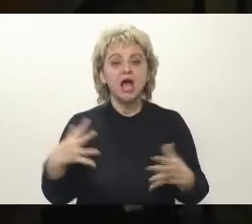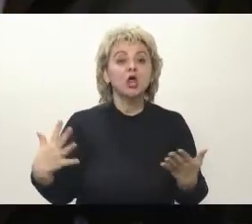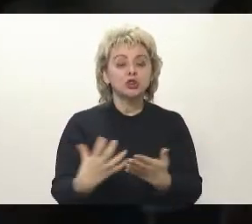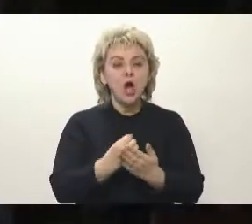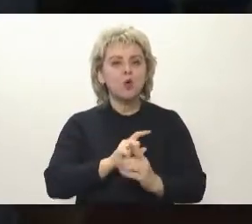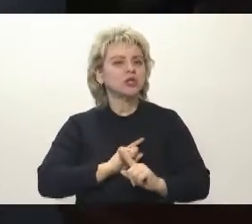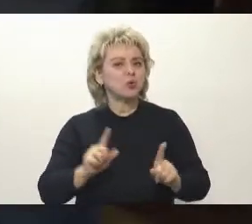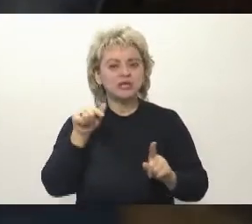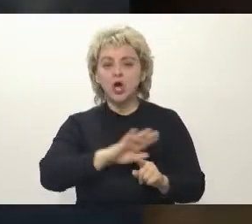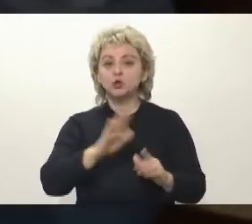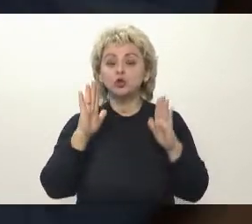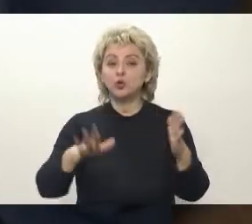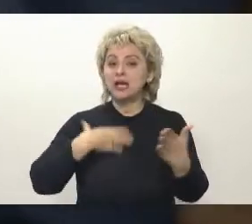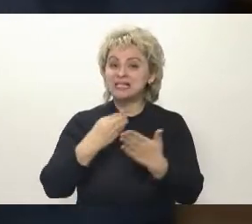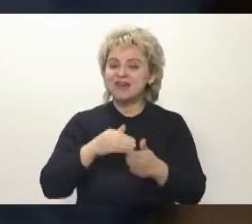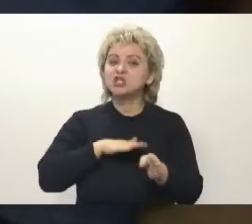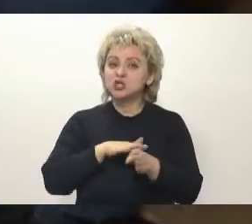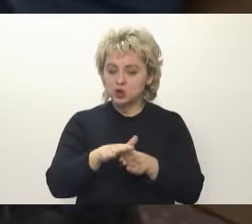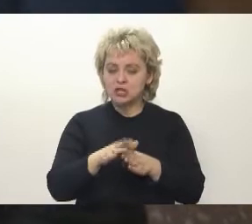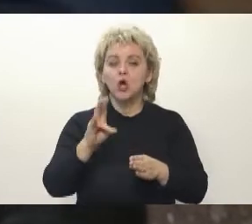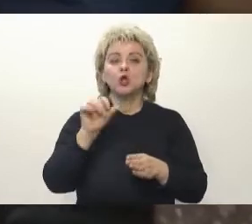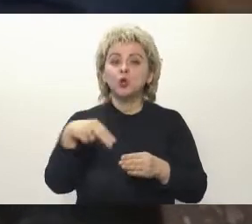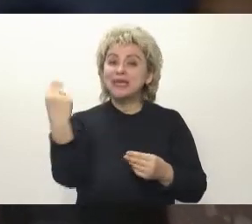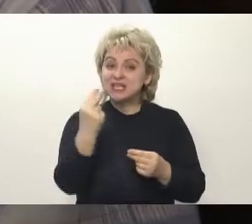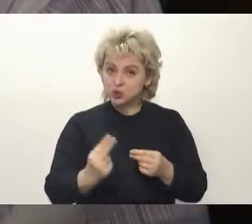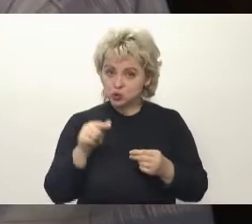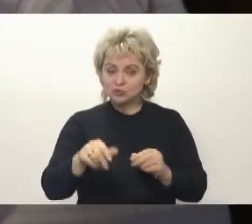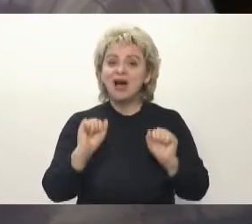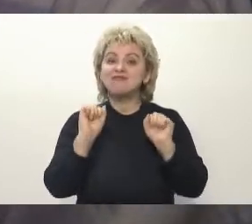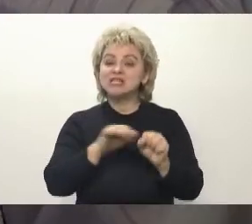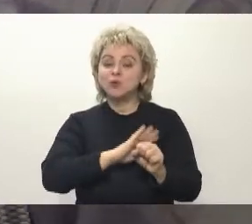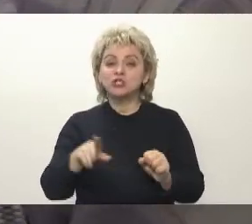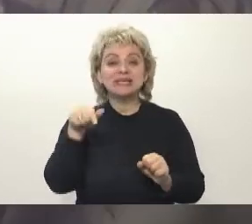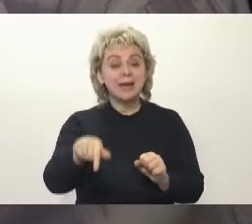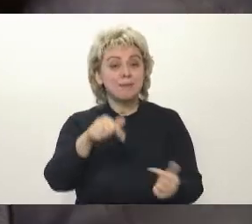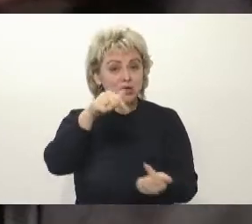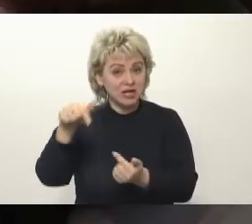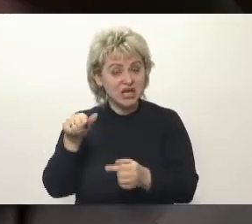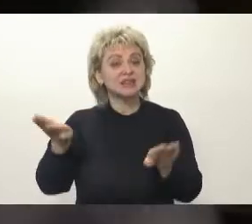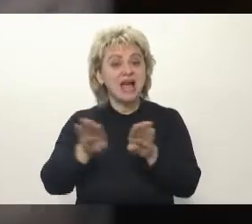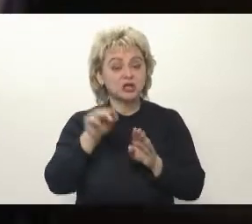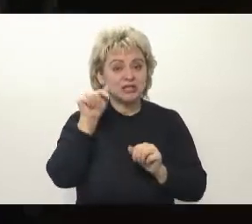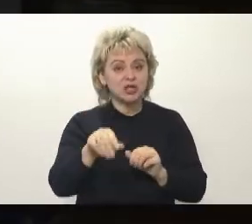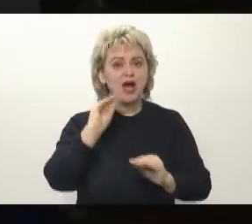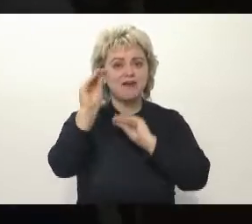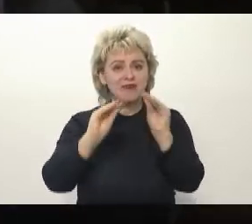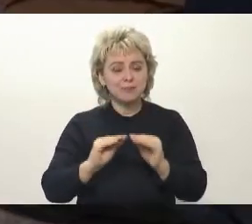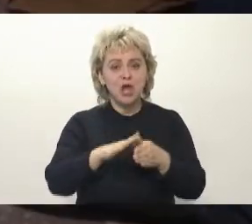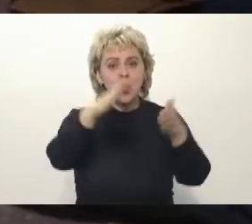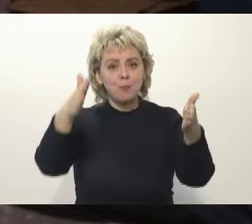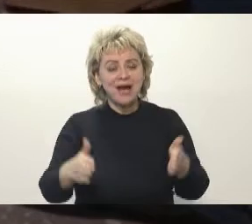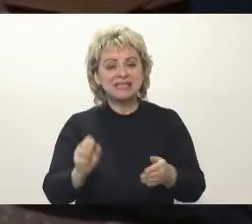Находка уникальна не только своей целостностью, но и рисунком. Возможно, не совсем характерным для тогдашнего оформления